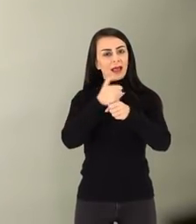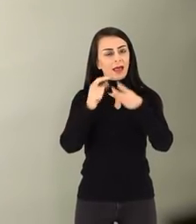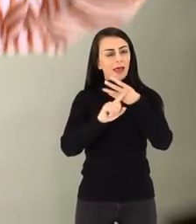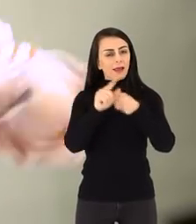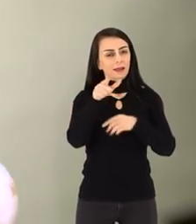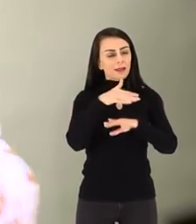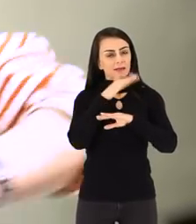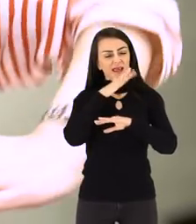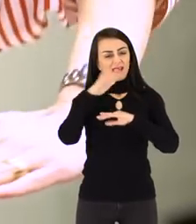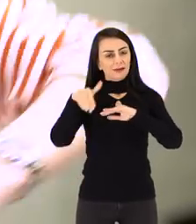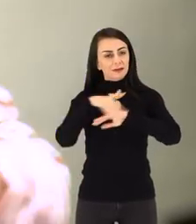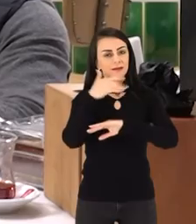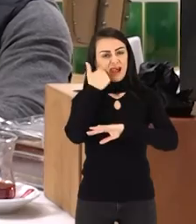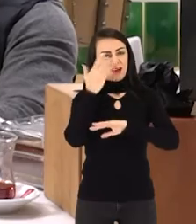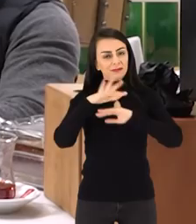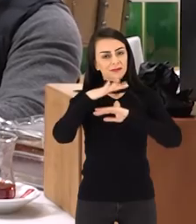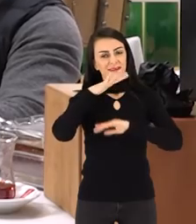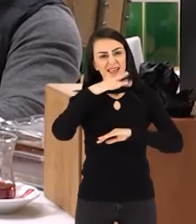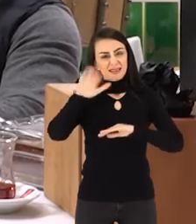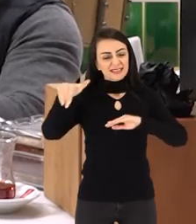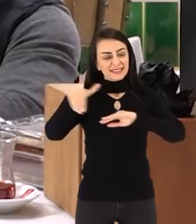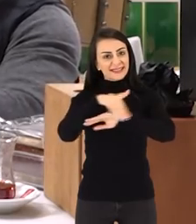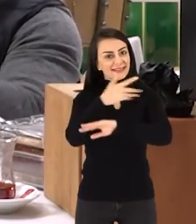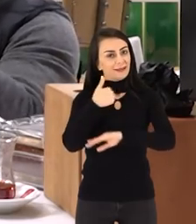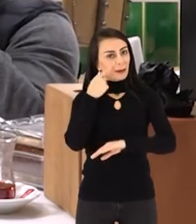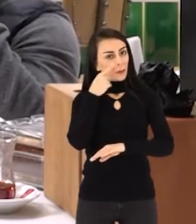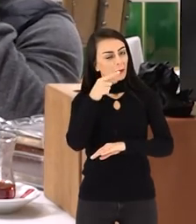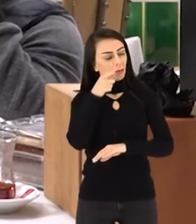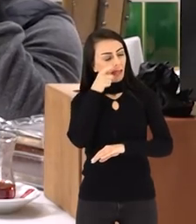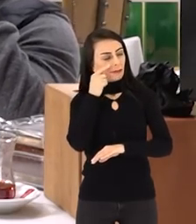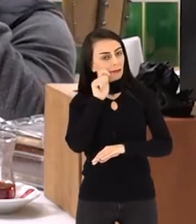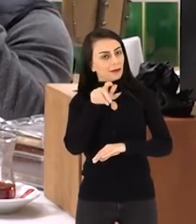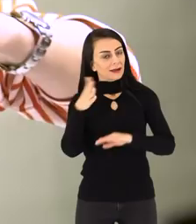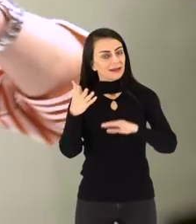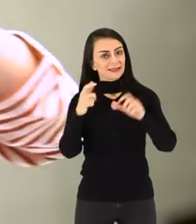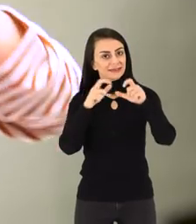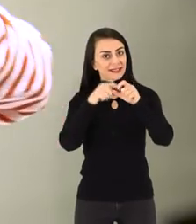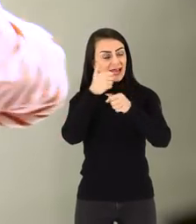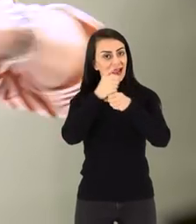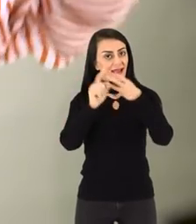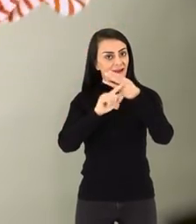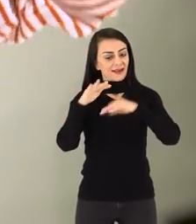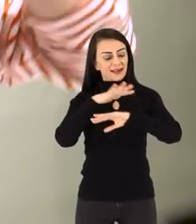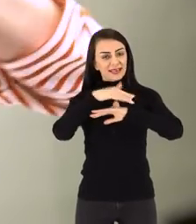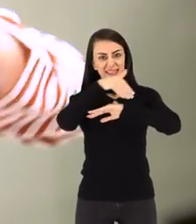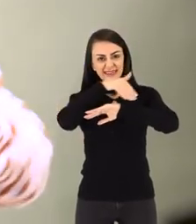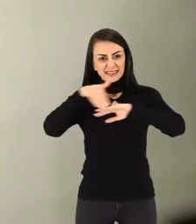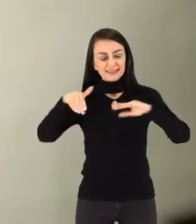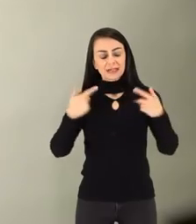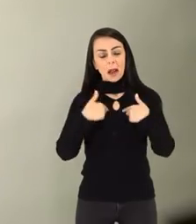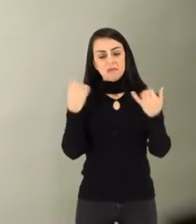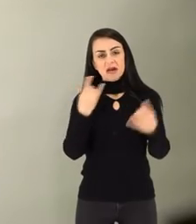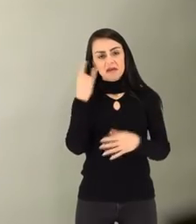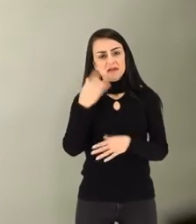Akdeniz... Ege kıyıları yalnız. Buraya işte dikkat onu dikkatten kaçırma. Yani Akdeniz, Ege kıyıları